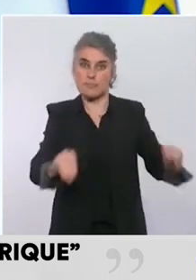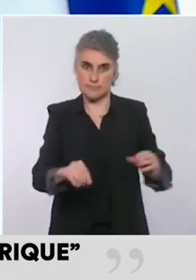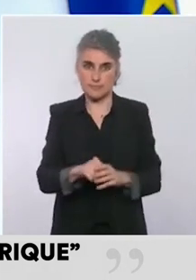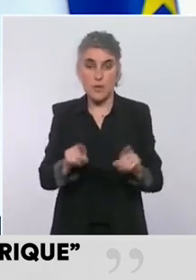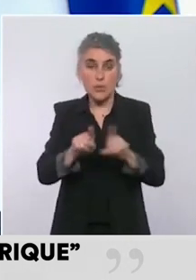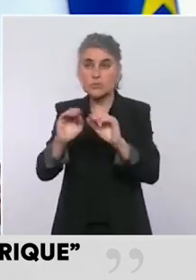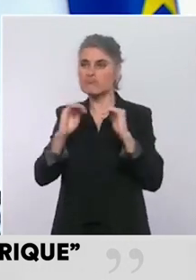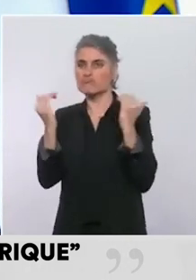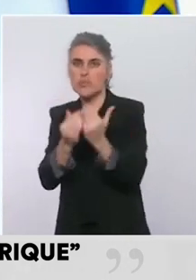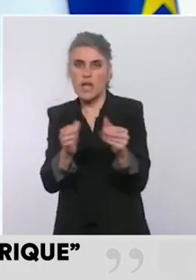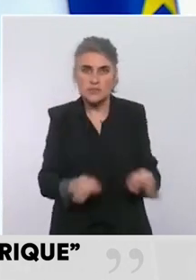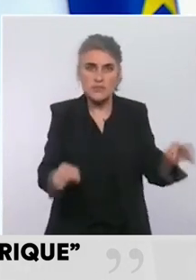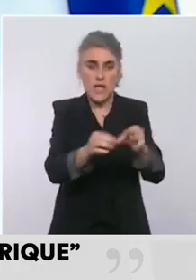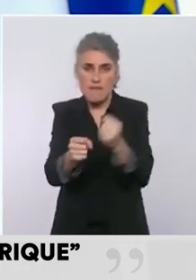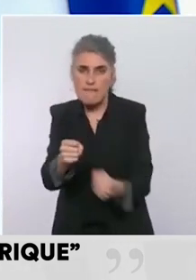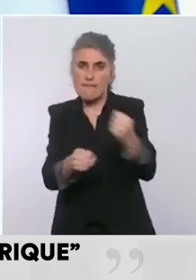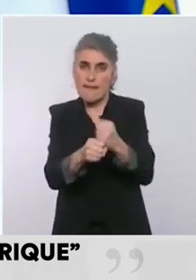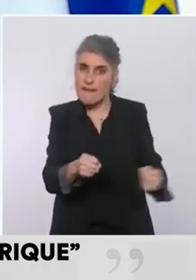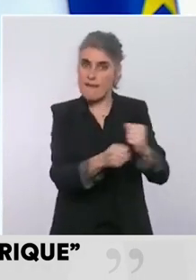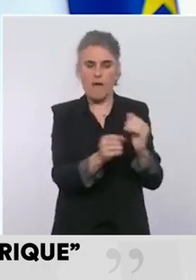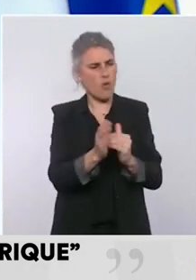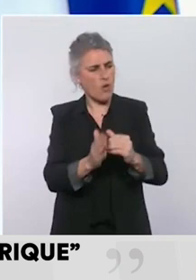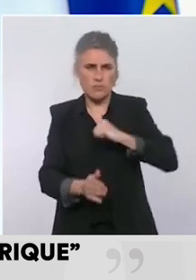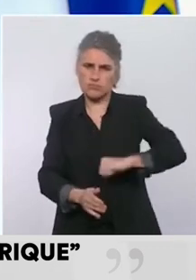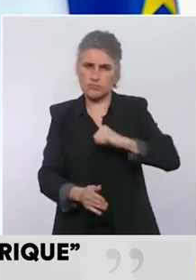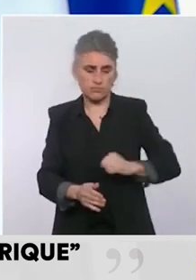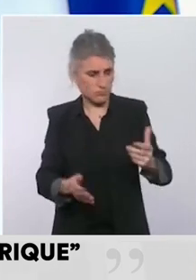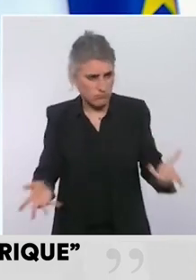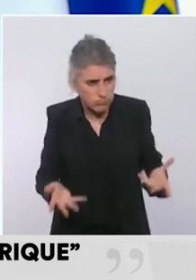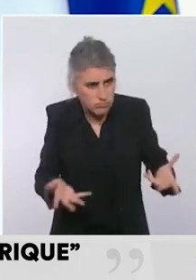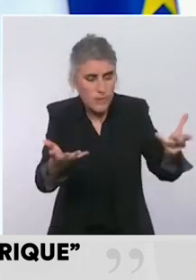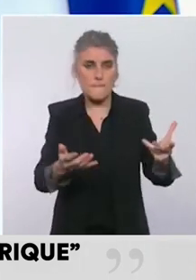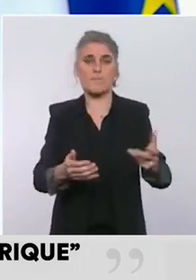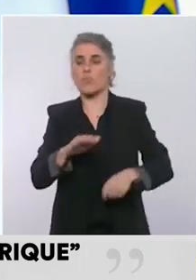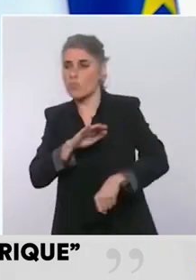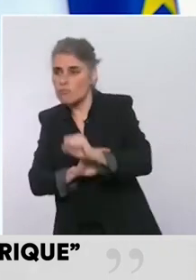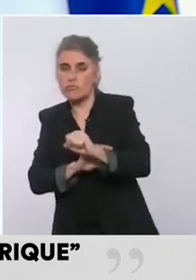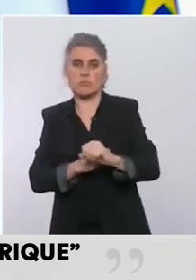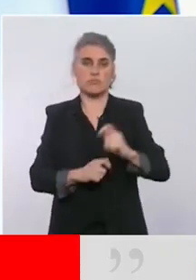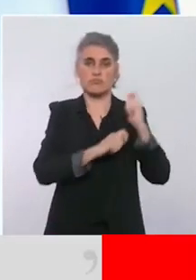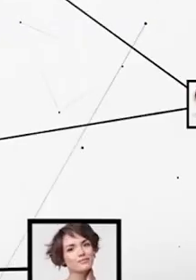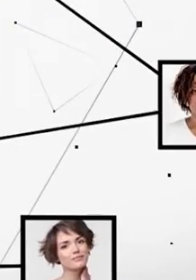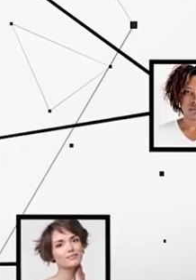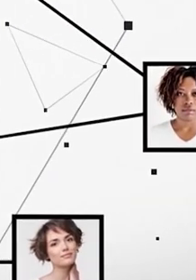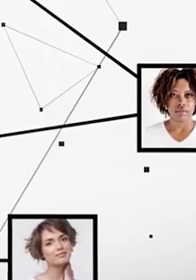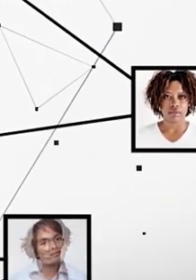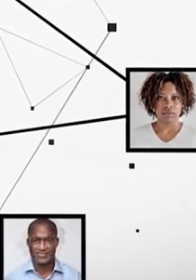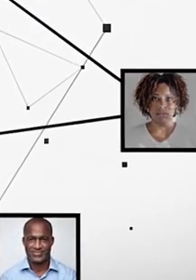infrastructures sportives. Et nous allons continuer de le faire et de l'accélérer, du football au judo en passant par le basket et tant d'autres sports.